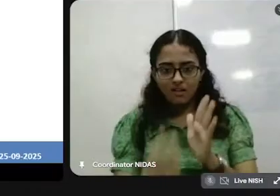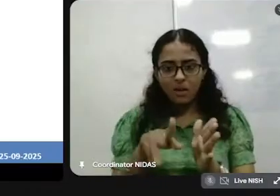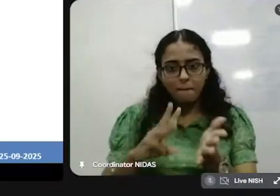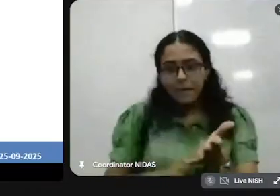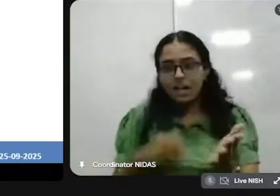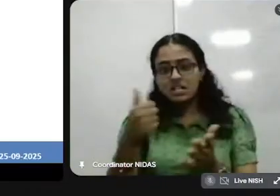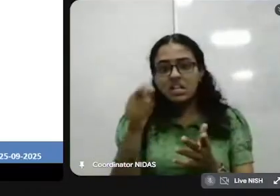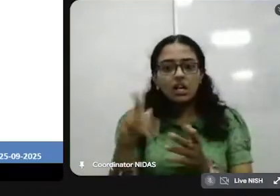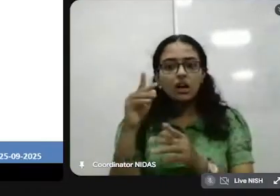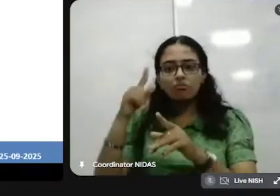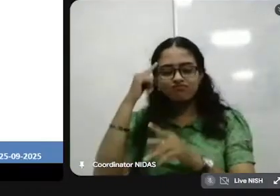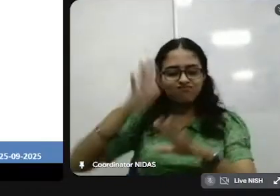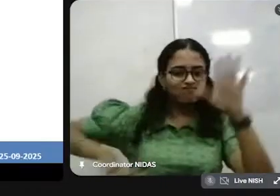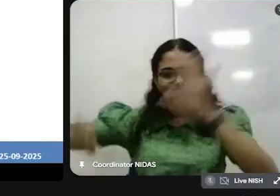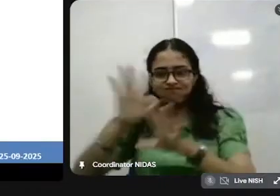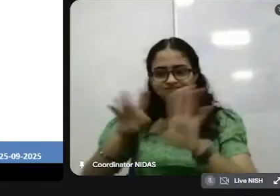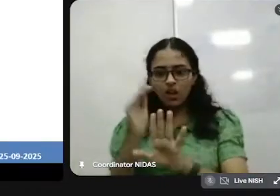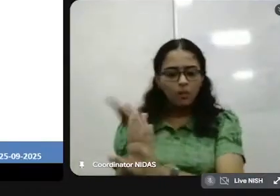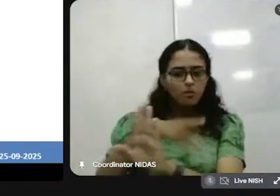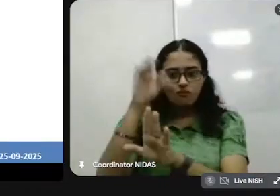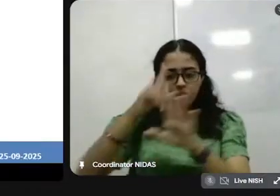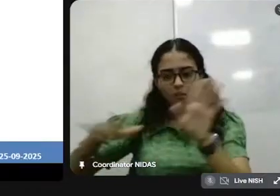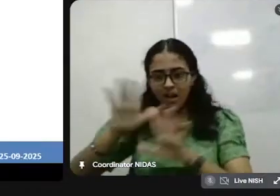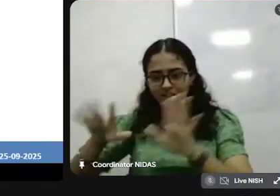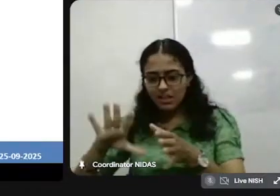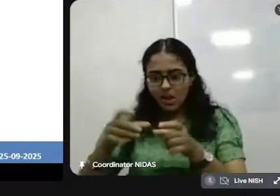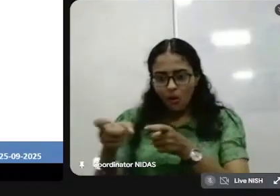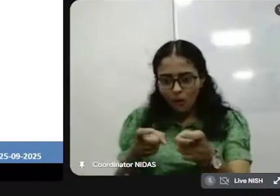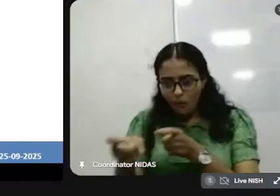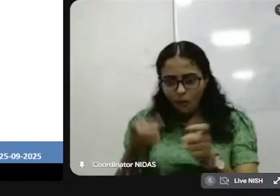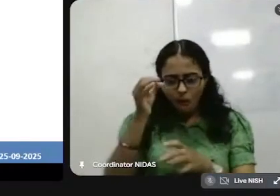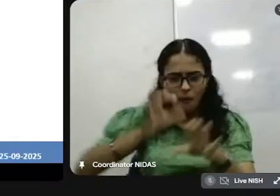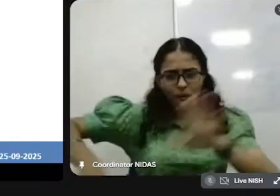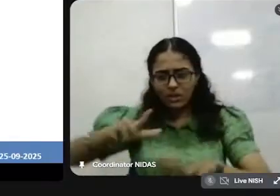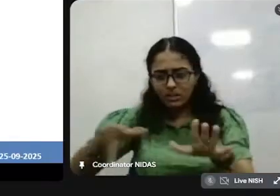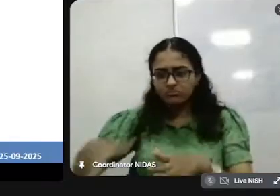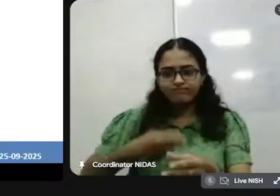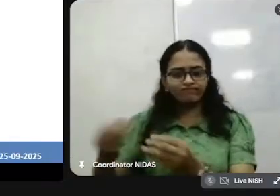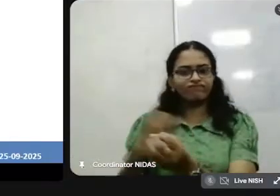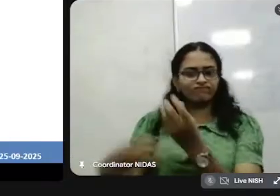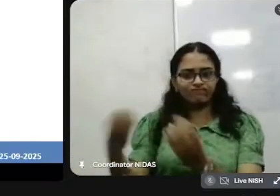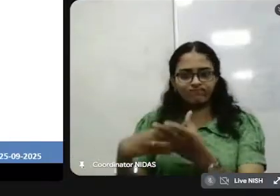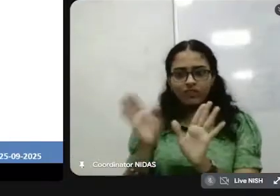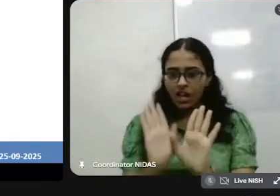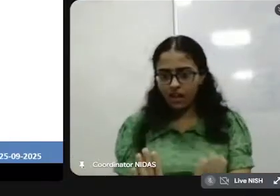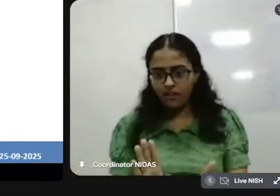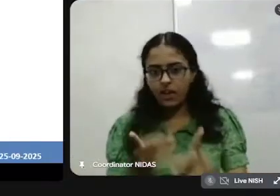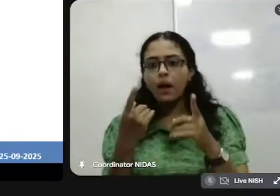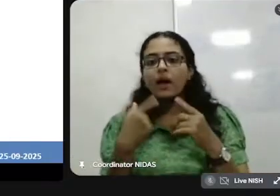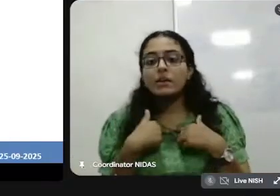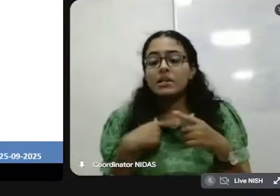കാര്യങ്ങൾ ചെയ്യണമെന്ന് പ്ലാൻ ചെയ്ത് നമ്മളെ അറിയിക്കുകയും അല്ലെ ഓർഗനൈസ് ചെയ്തിട്ട് ഓരോ കാര്യങ്ങൾ നമ്മുടെ അടുത്ത് പറയുകയും ചെയ്യാം. അതേപോലെ